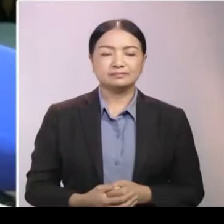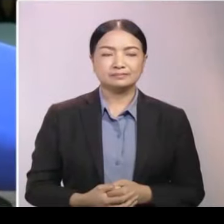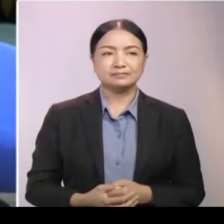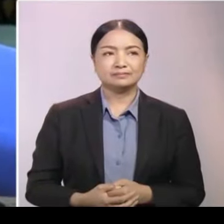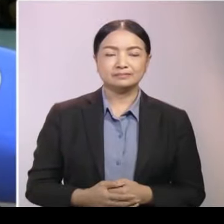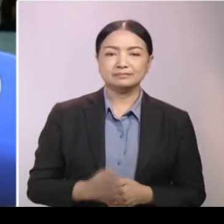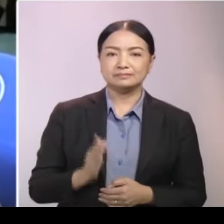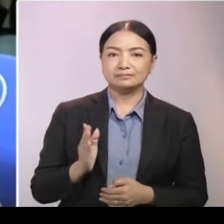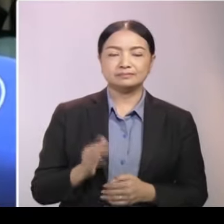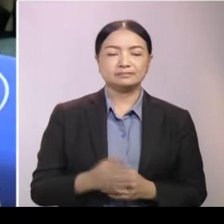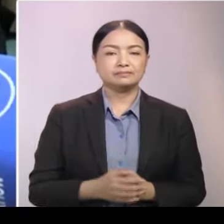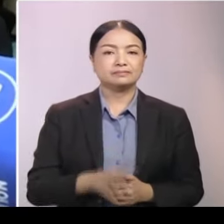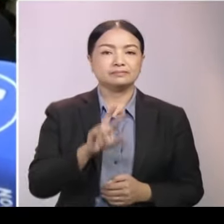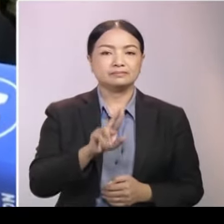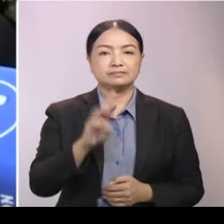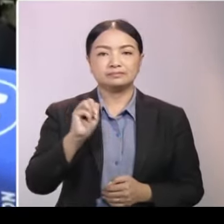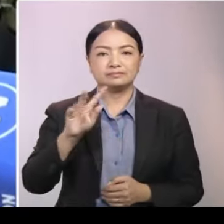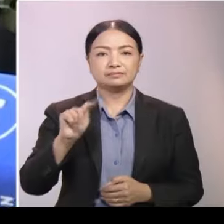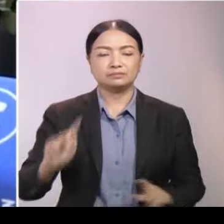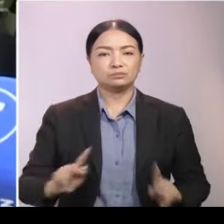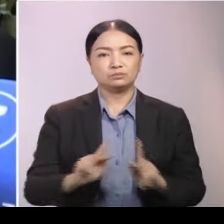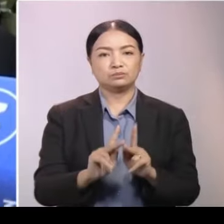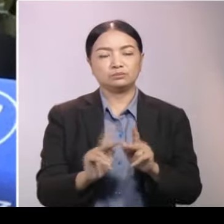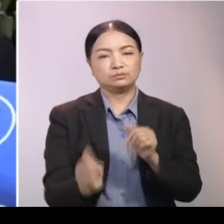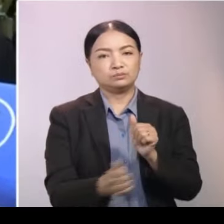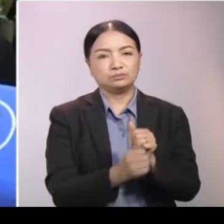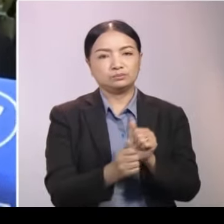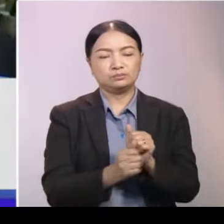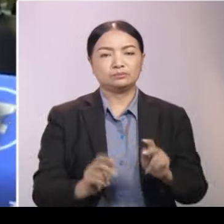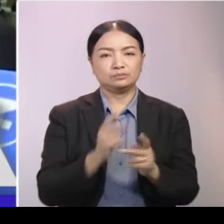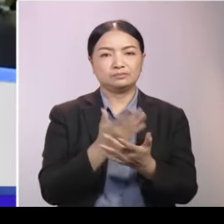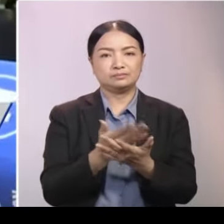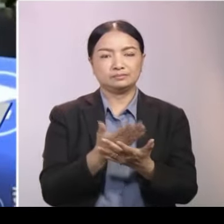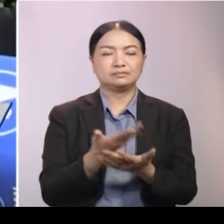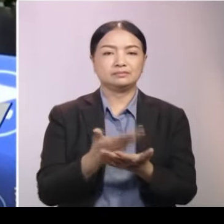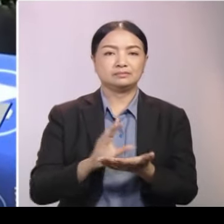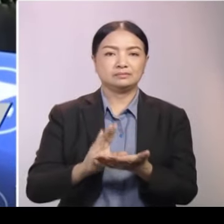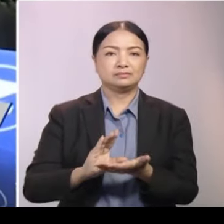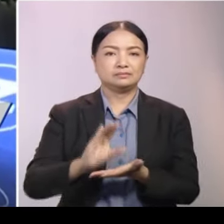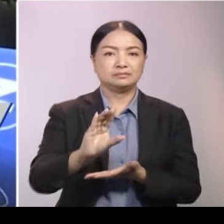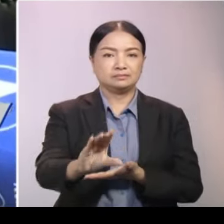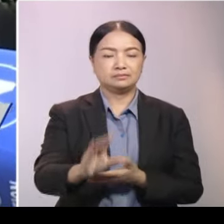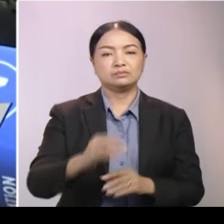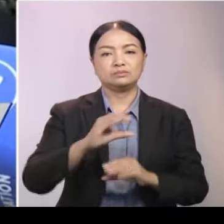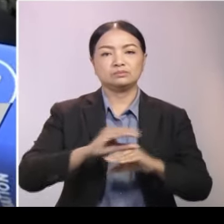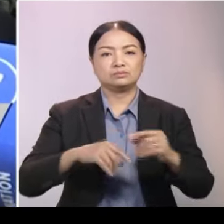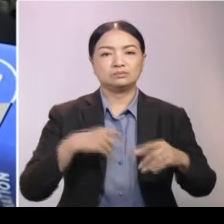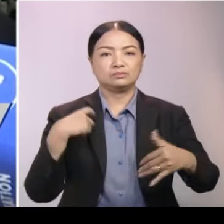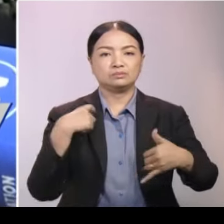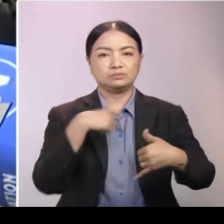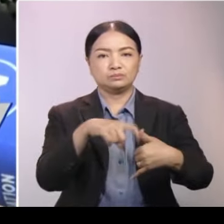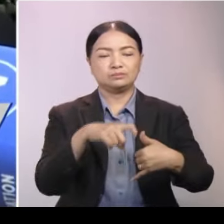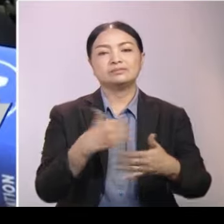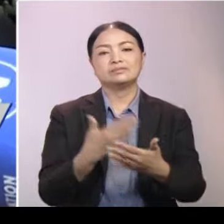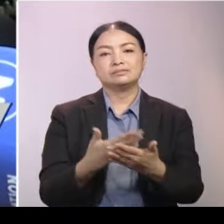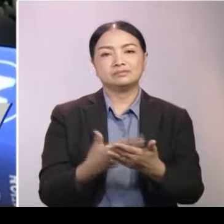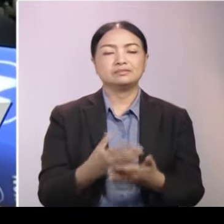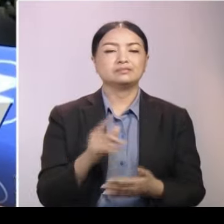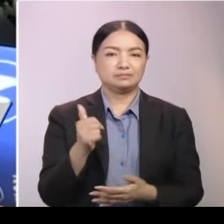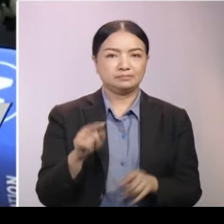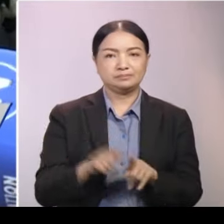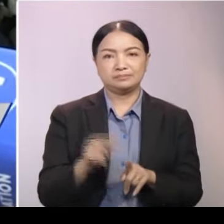นายจุลพันธ์อมรวิวัฒน์รัฐมนตรีช่วยว่าการกระทรวงการคลังย้ำว่าจะสามารถจ่ายเงินก้อนแรกในโครงการดิจิตอลวอลเล็ตไทม์ไลน์เดิมนะครับคือจะ